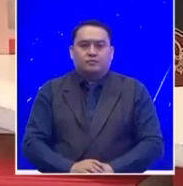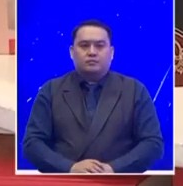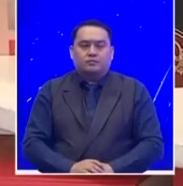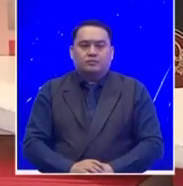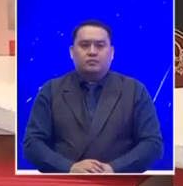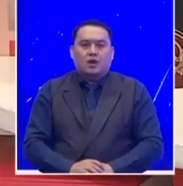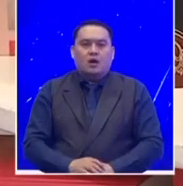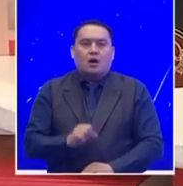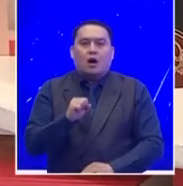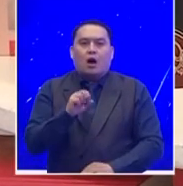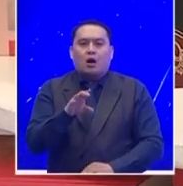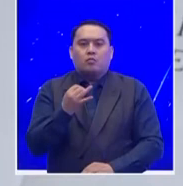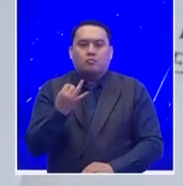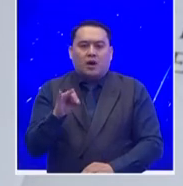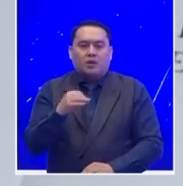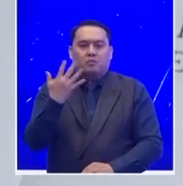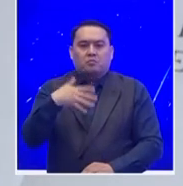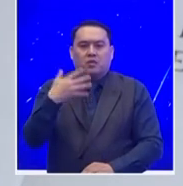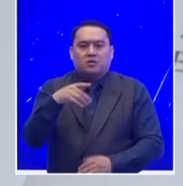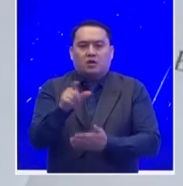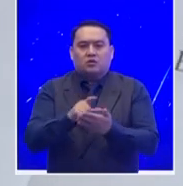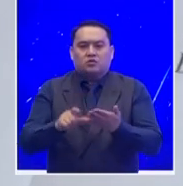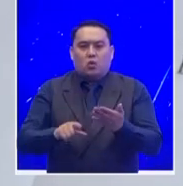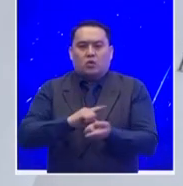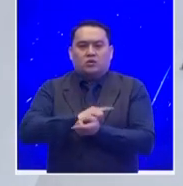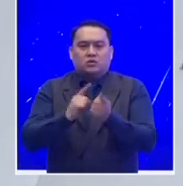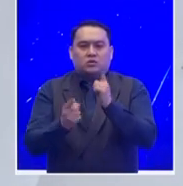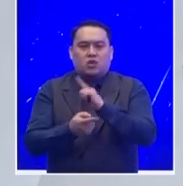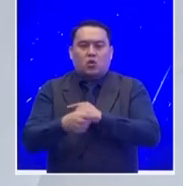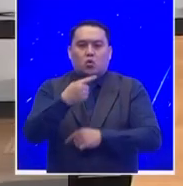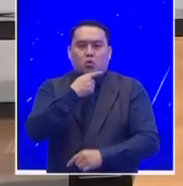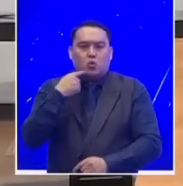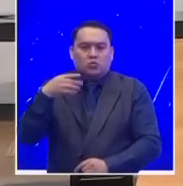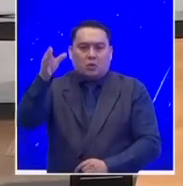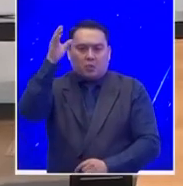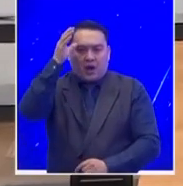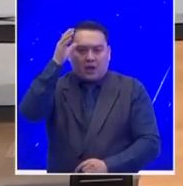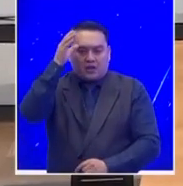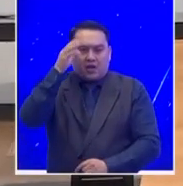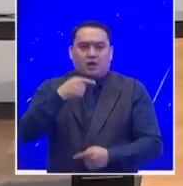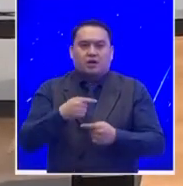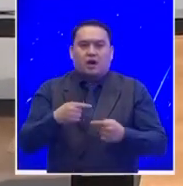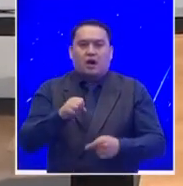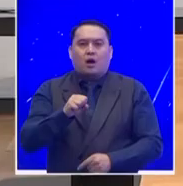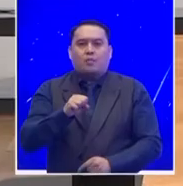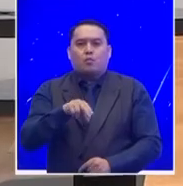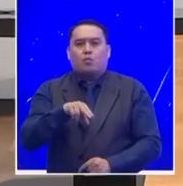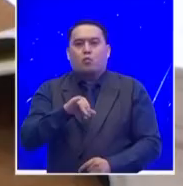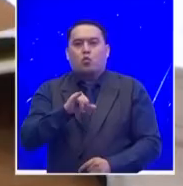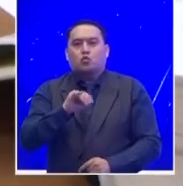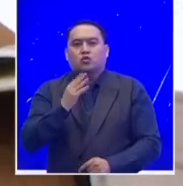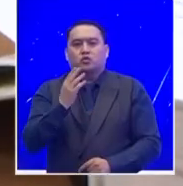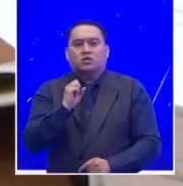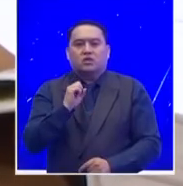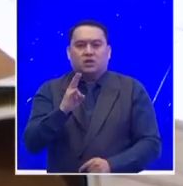Абай Кунанбаев перевел более 50 стихотворных произведений известных русских поэтов, в их числе классики, как Александр Пушкин и